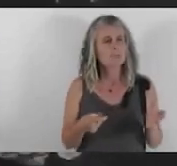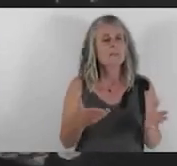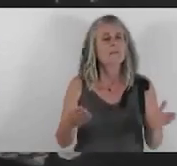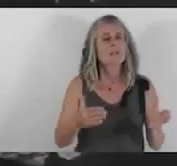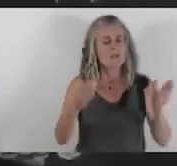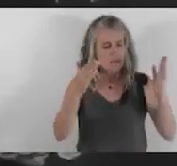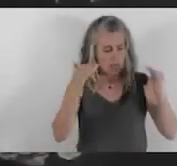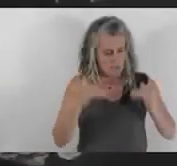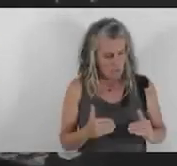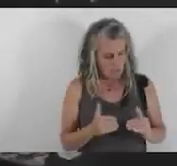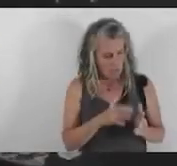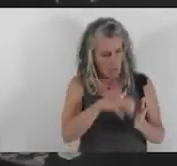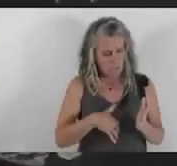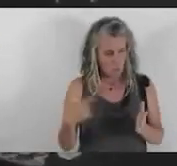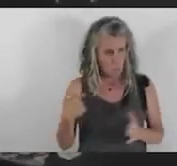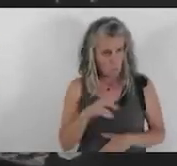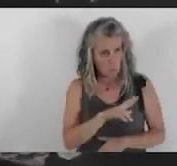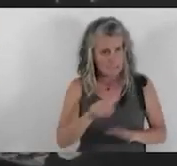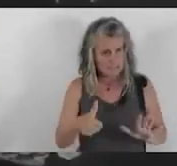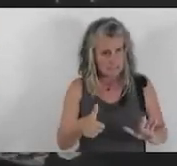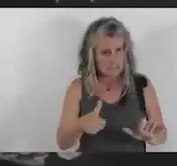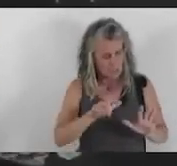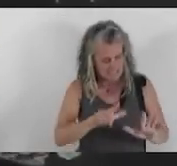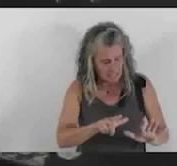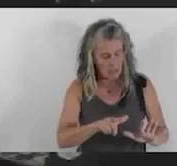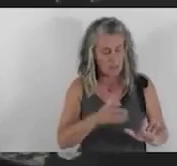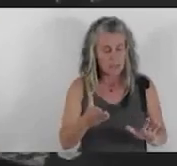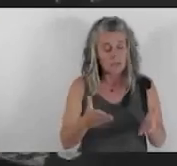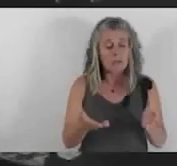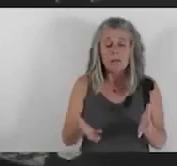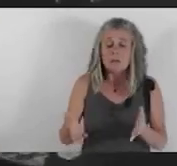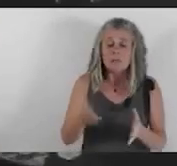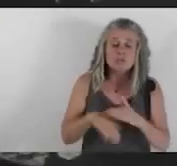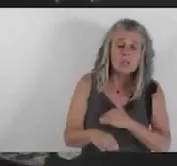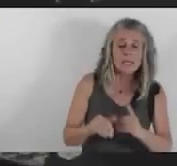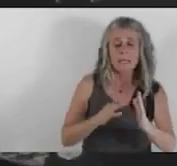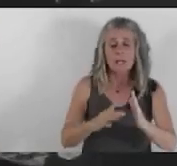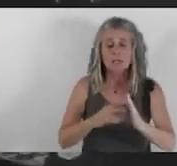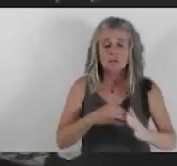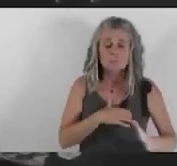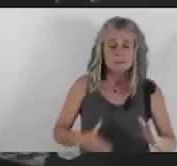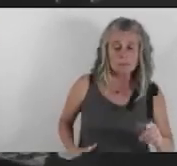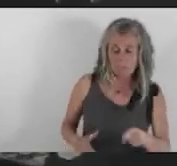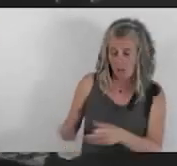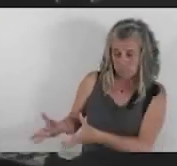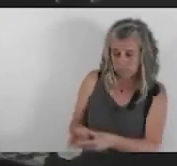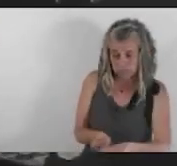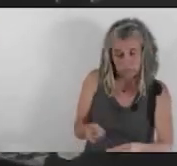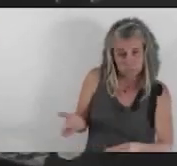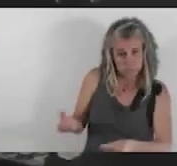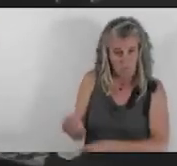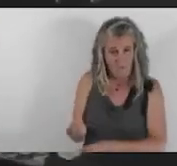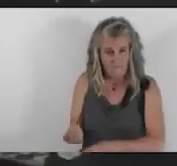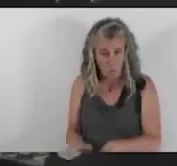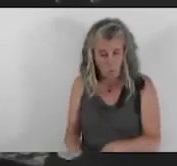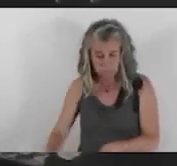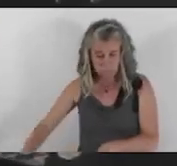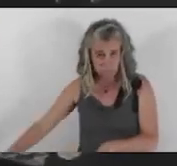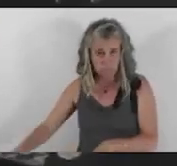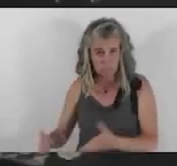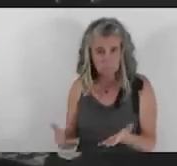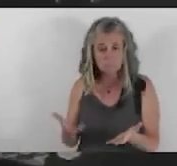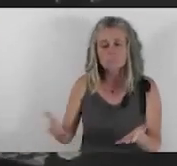s'agit de dispositions particulières d'accueil de l'enfant dans les crèches municipales, comme par exemple la mise en place de protocoles